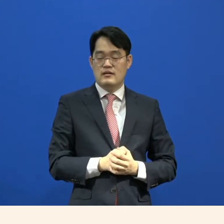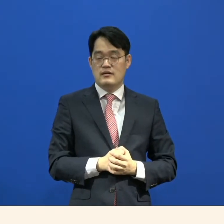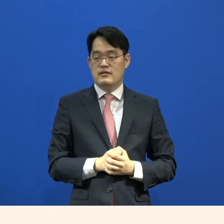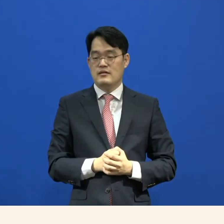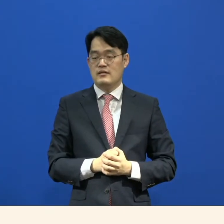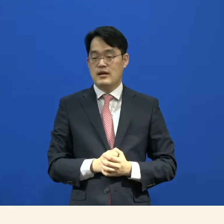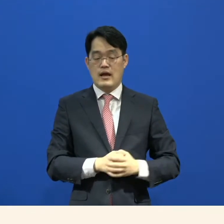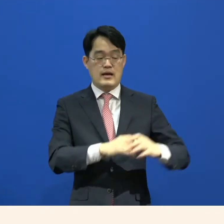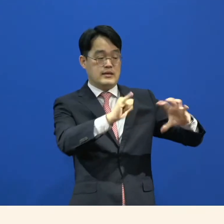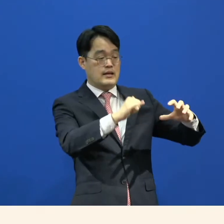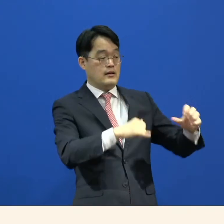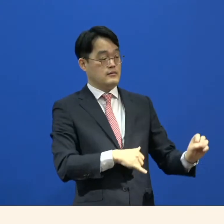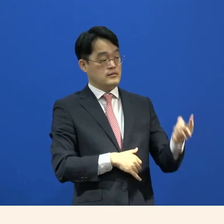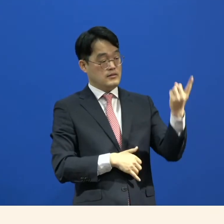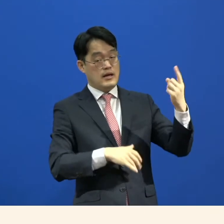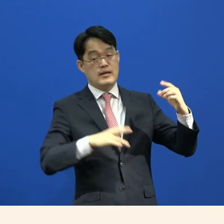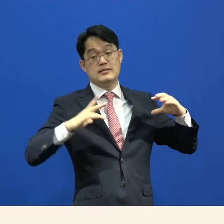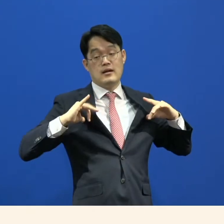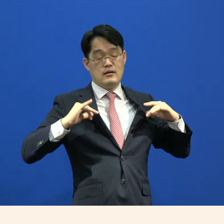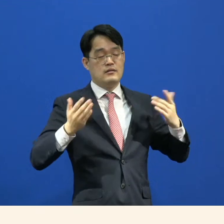세상으로부터 온 자랑은 다 지나간다는 거예요.